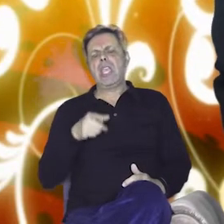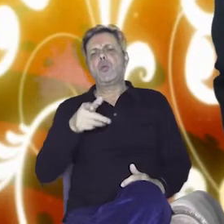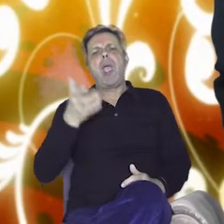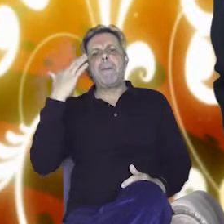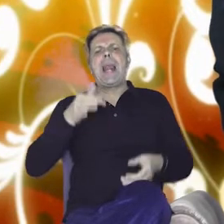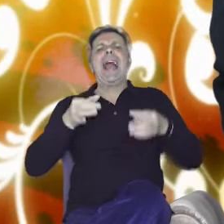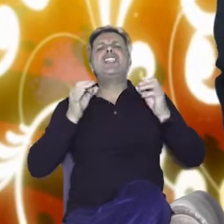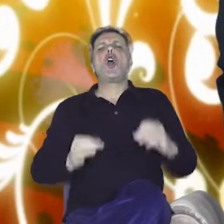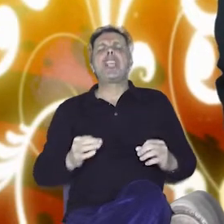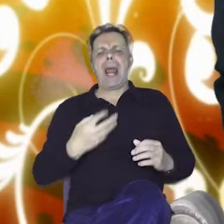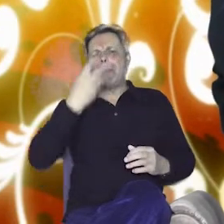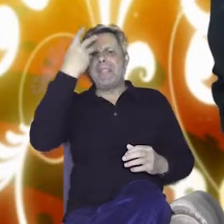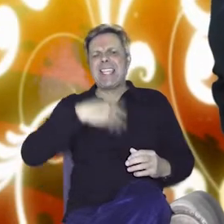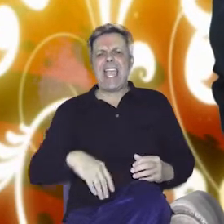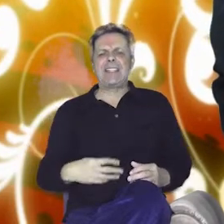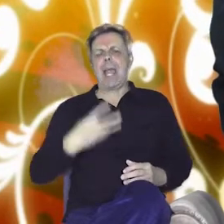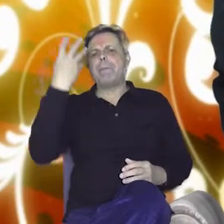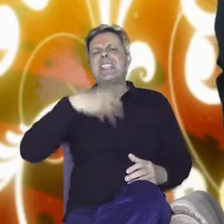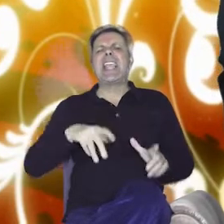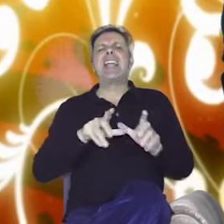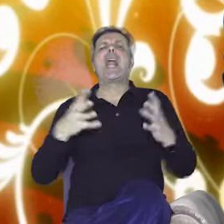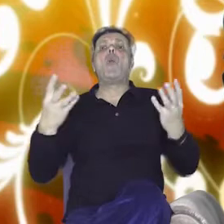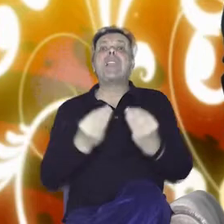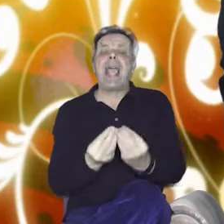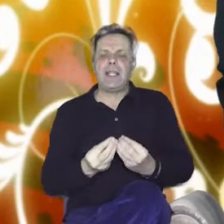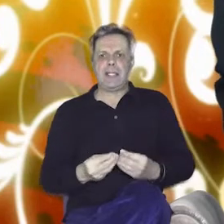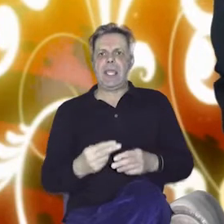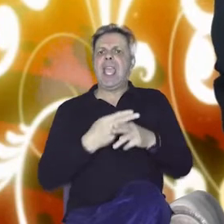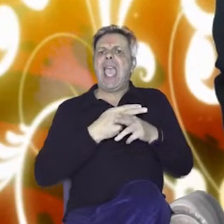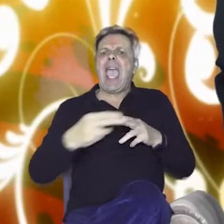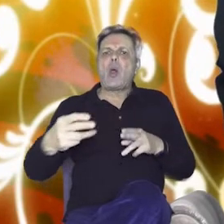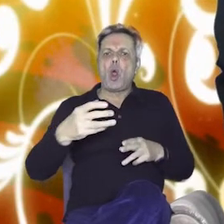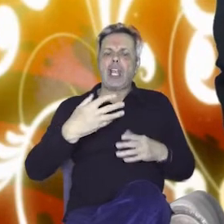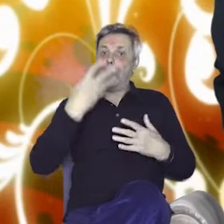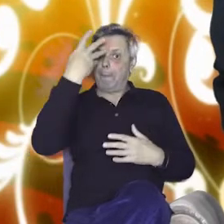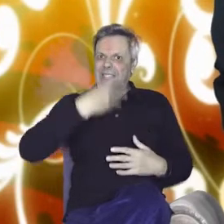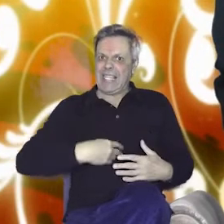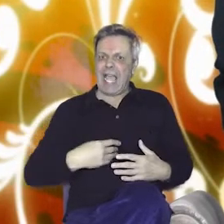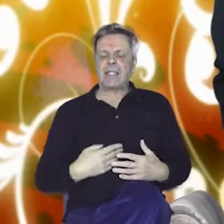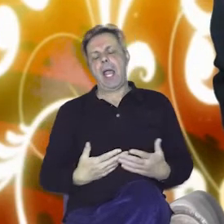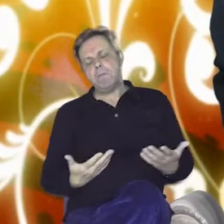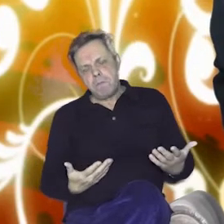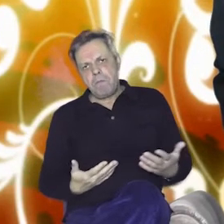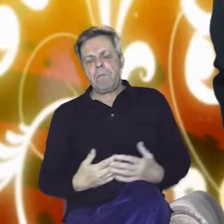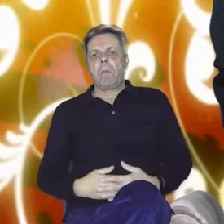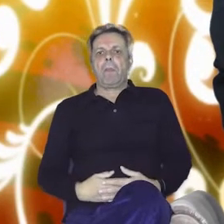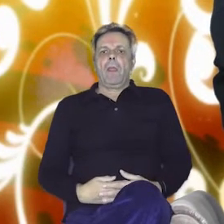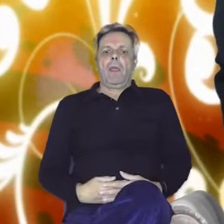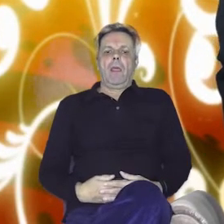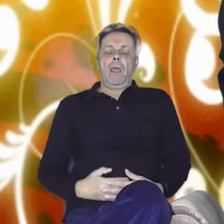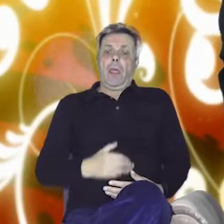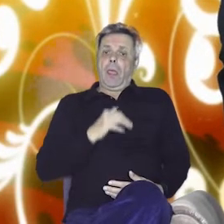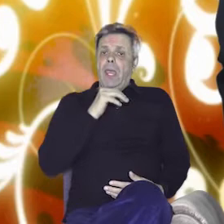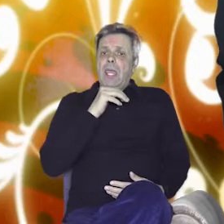psihijatrija, psihijatrija u zajednici, ekološka psihijatrija, da tako kažem. I taj